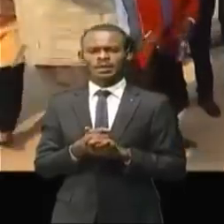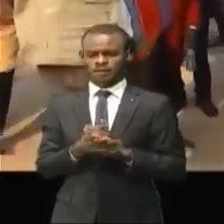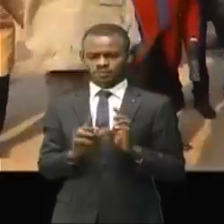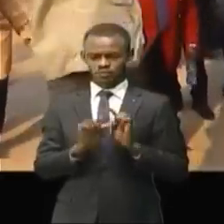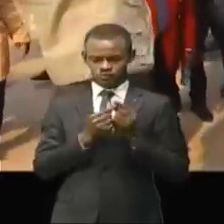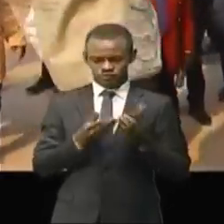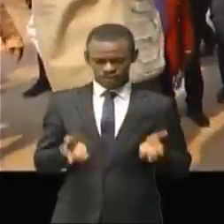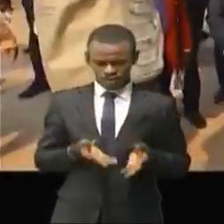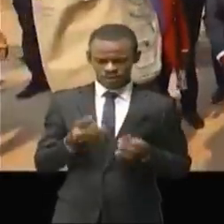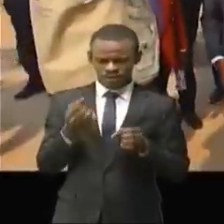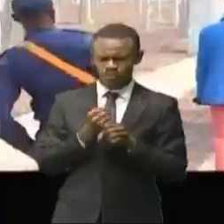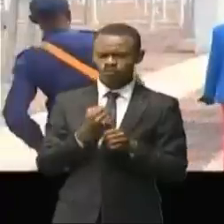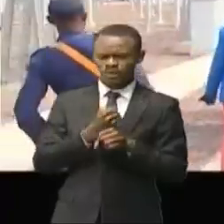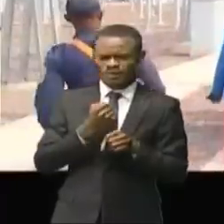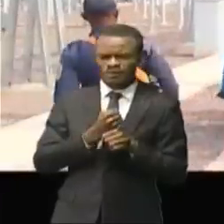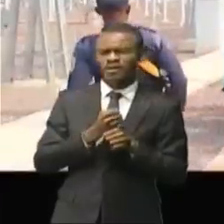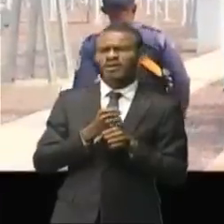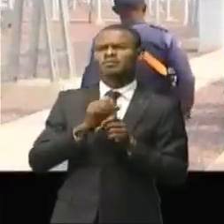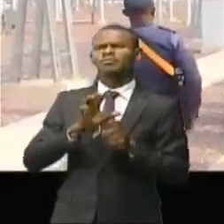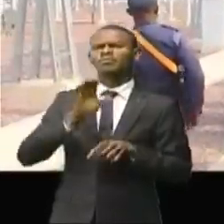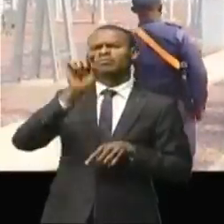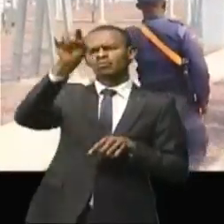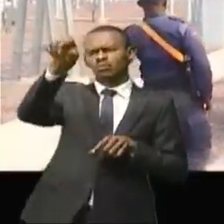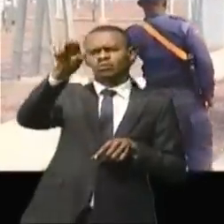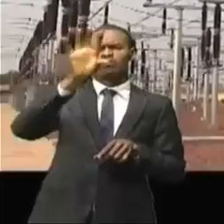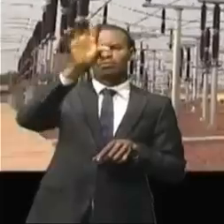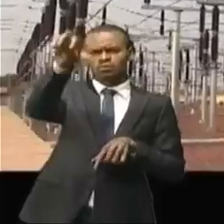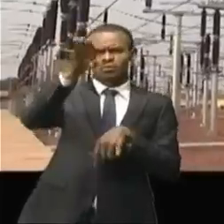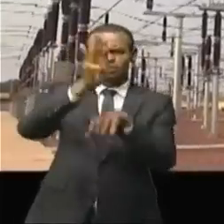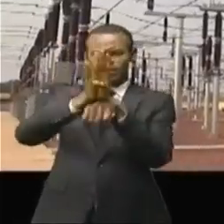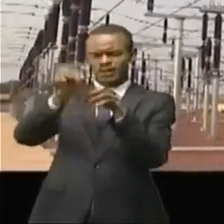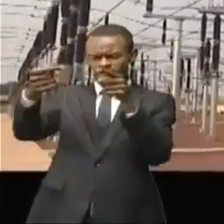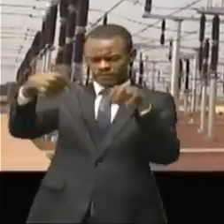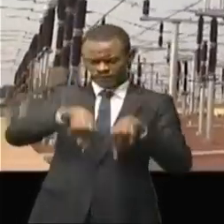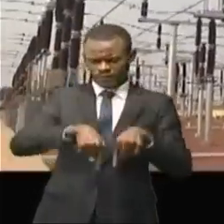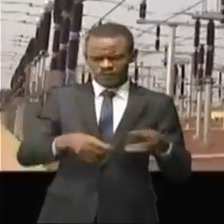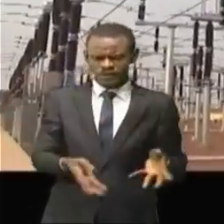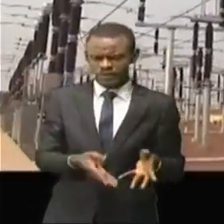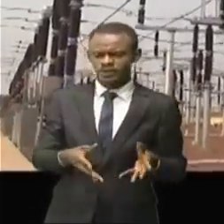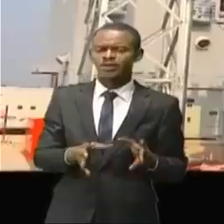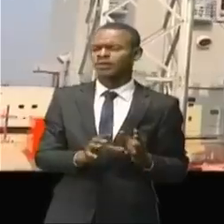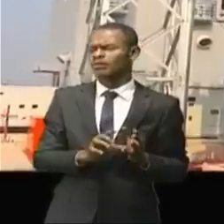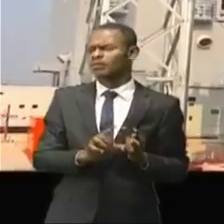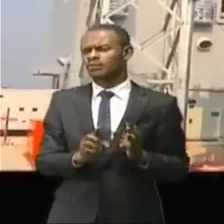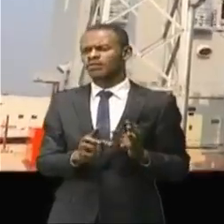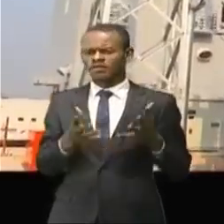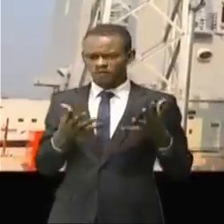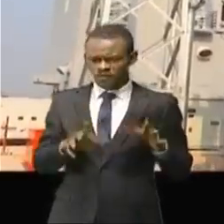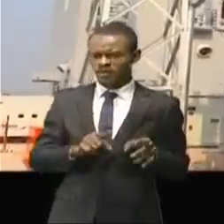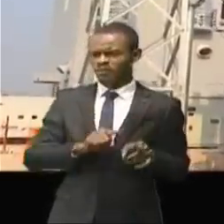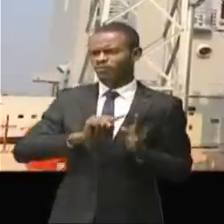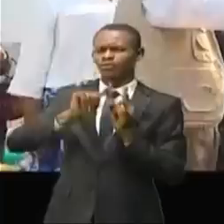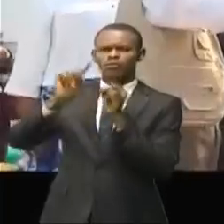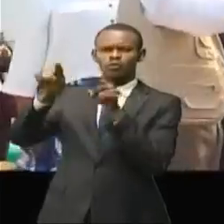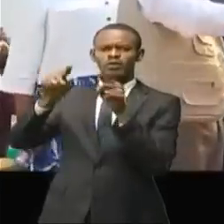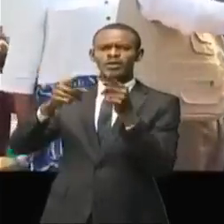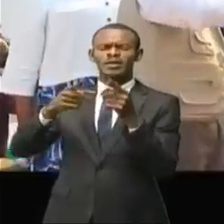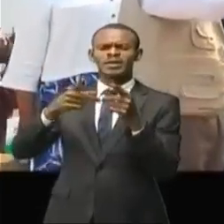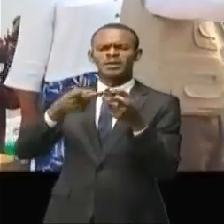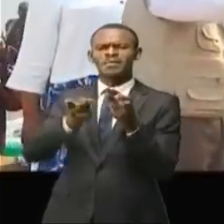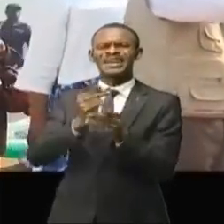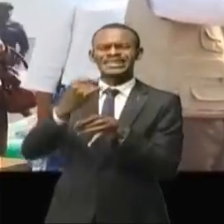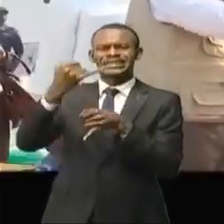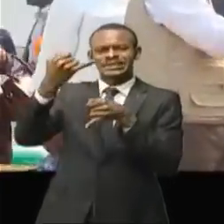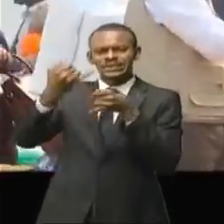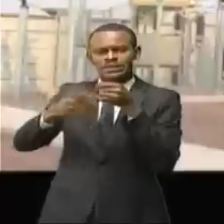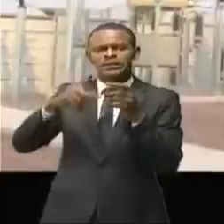sur place à kinska pour visiter le poste qui recevra la puissance des ongles 2 et d'inda vena du poste de linguala les explications